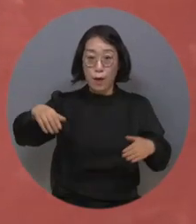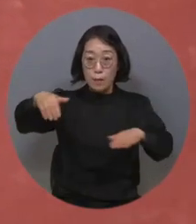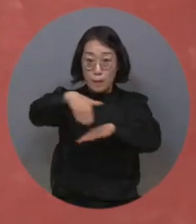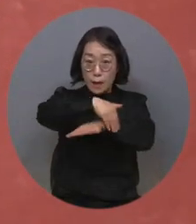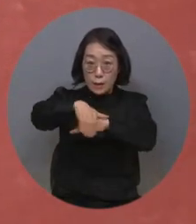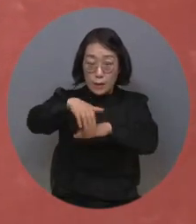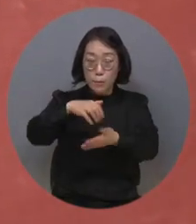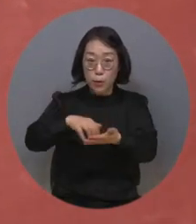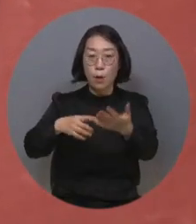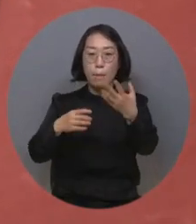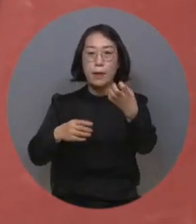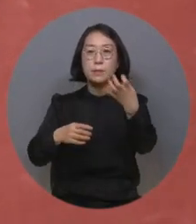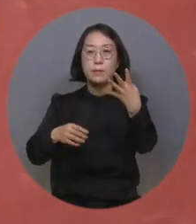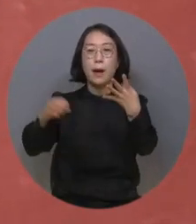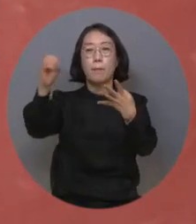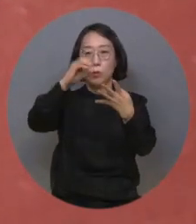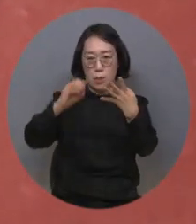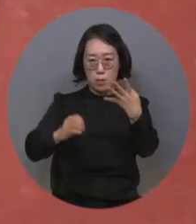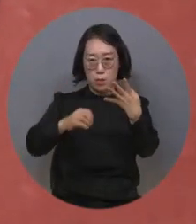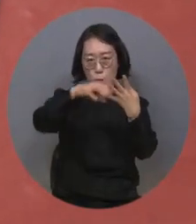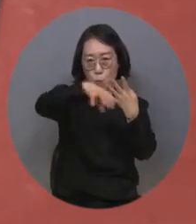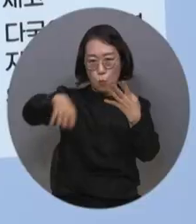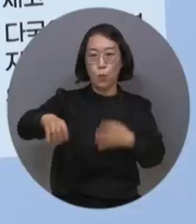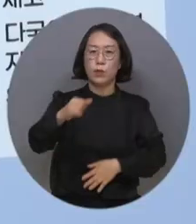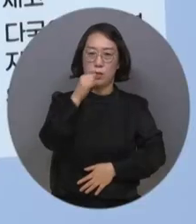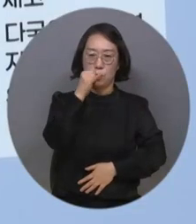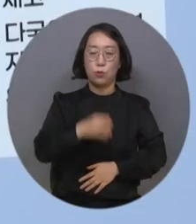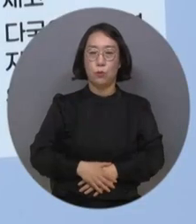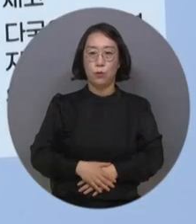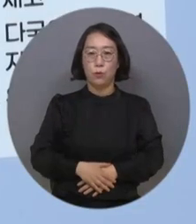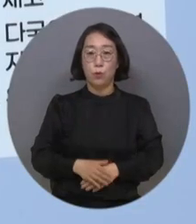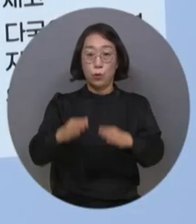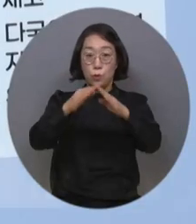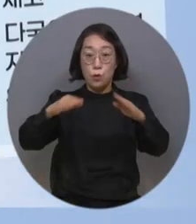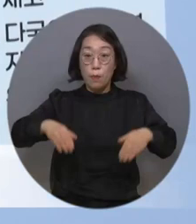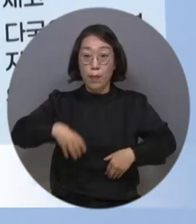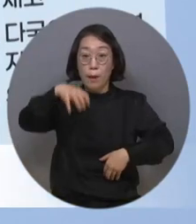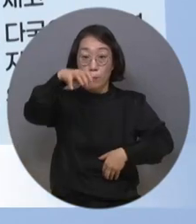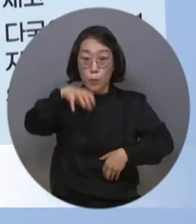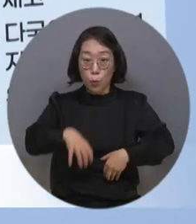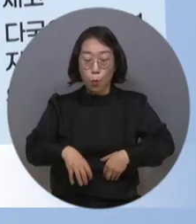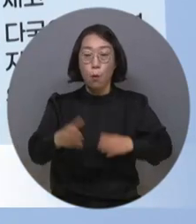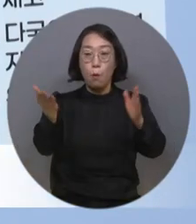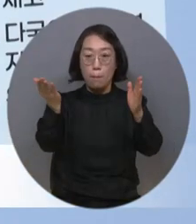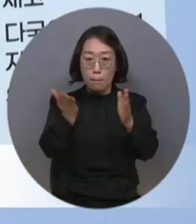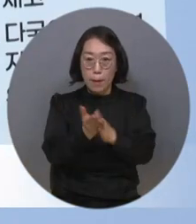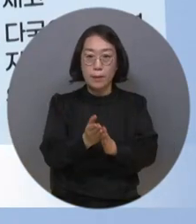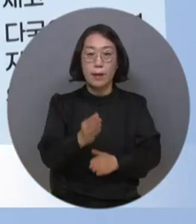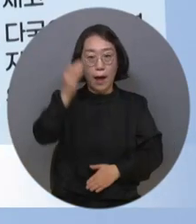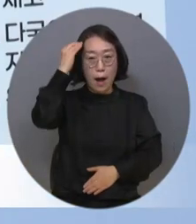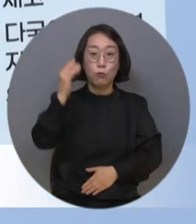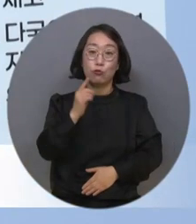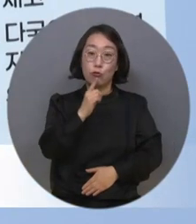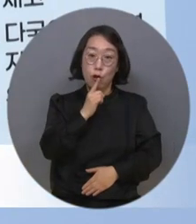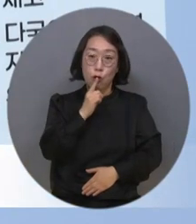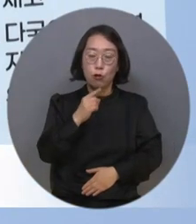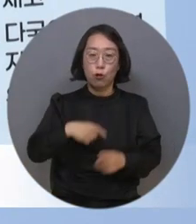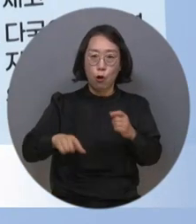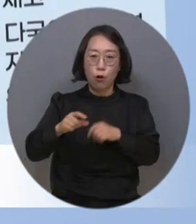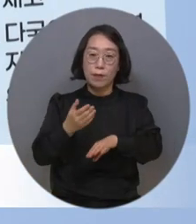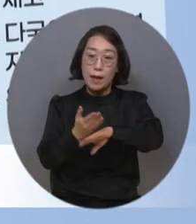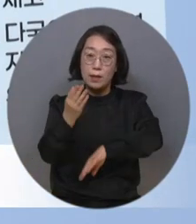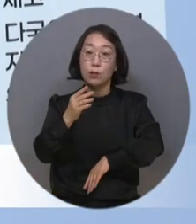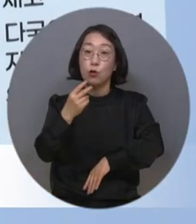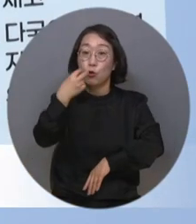비율은 84%로 늘어났습니다. 이에 전남도 교육청은 맞춤형 한국어 교육 강화, 이중언어 교육